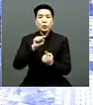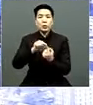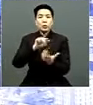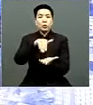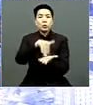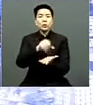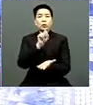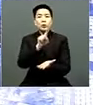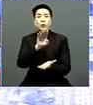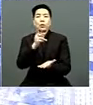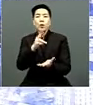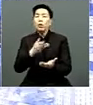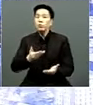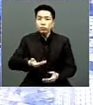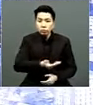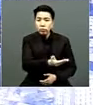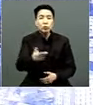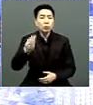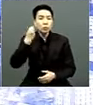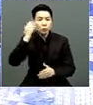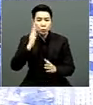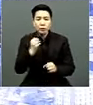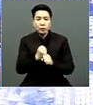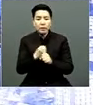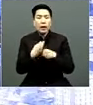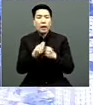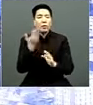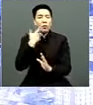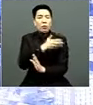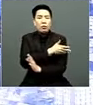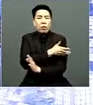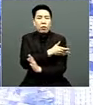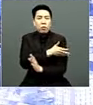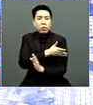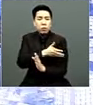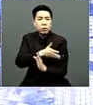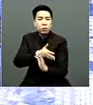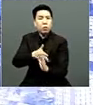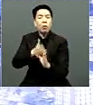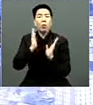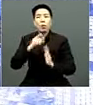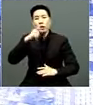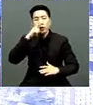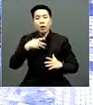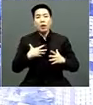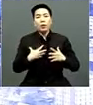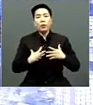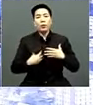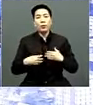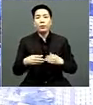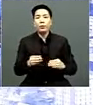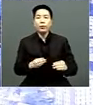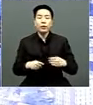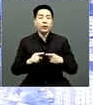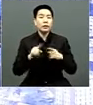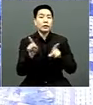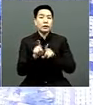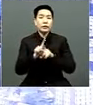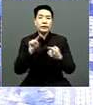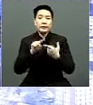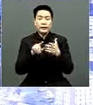ทั้งหลายนะครับที่ได้ทำให้ช่วงเวลาที่ผ่านมาเป็นช่วงเวลาที่คนไทยผ่อนคลายมากที่สุดเพราะว่ามีตัวเล